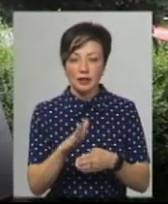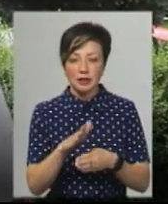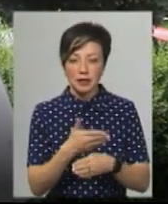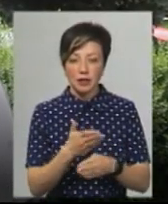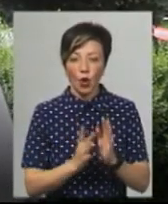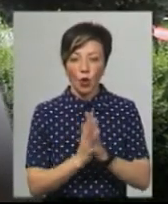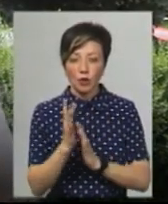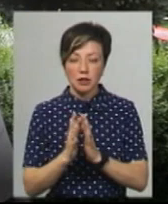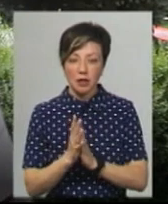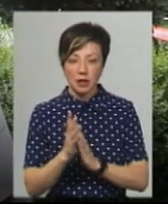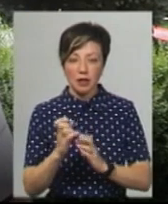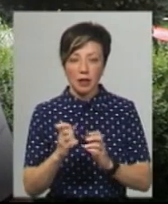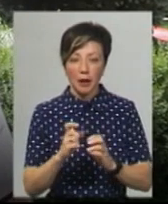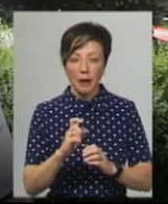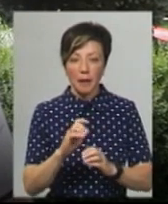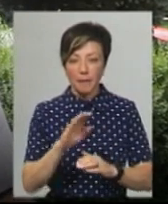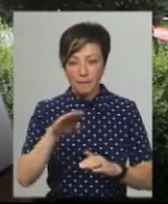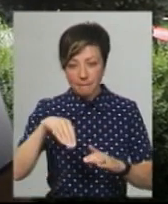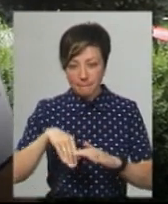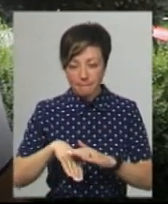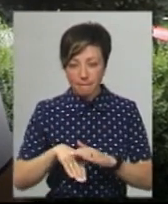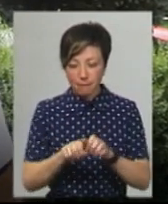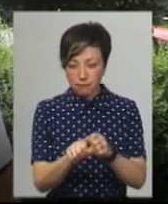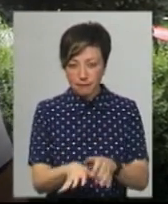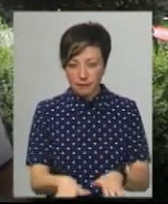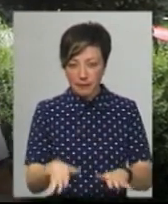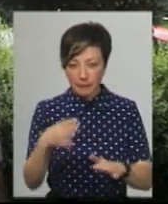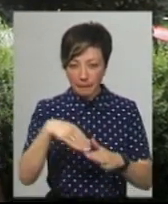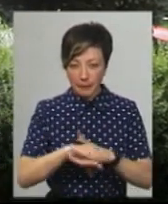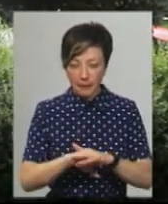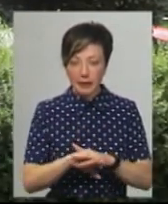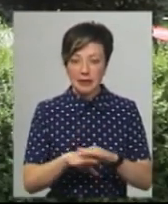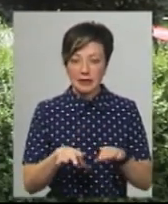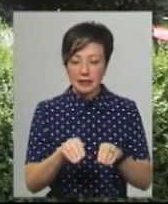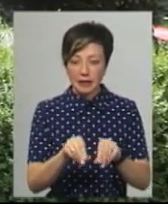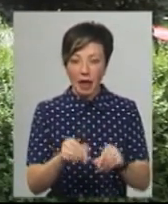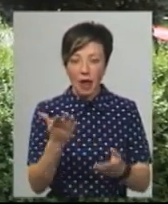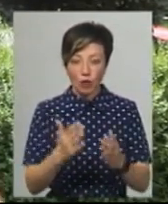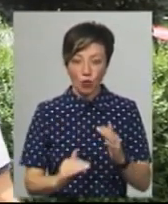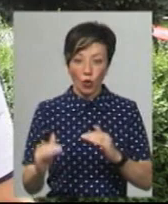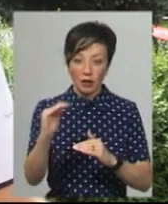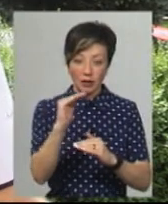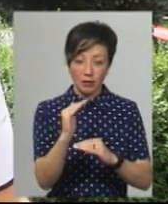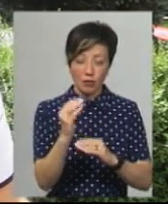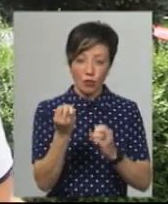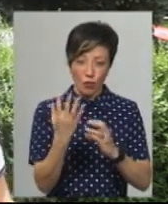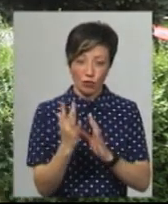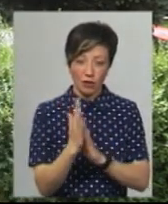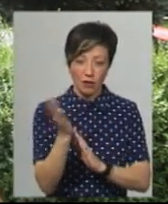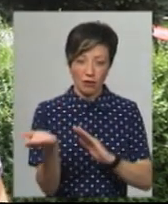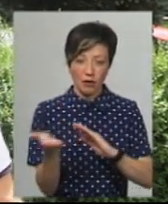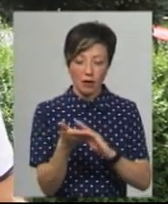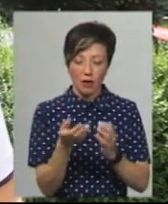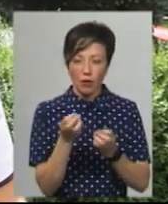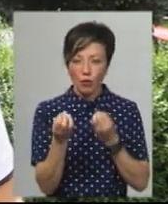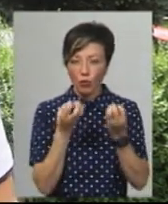рослини, в першу чергу, підземних. Якщо ми будемо викошувати надземні частини, чисельні